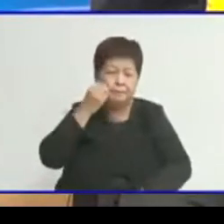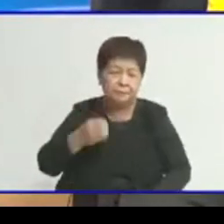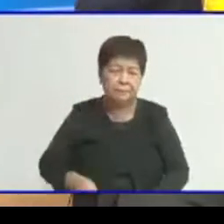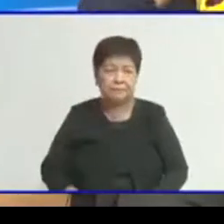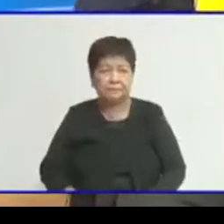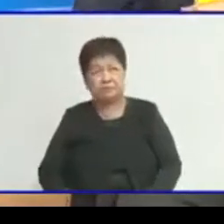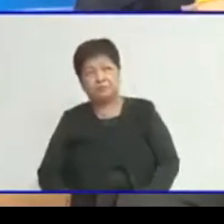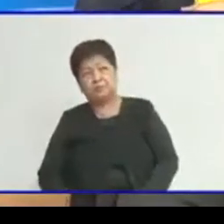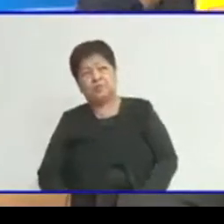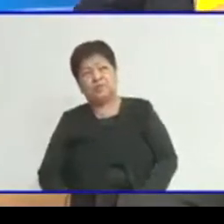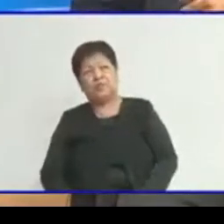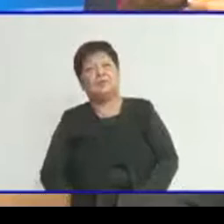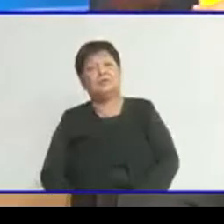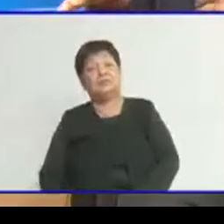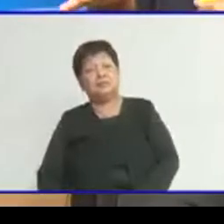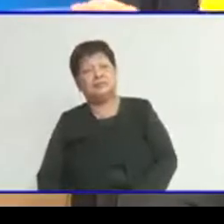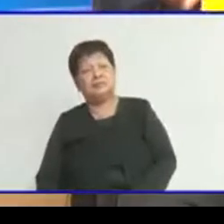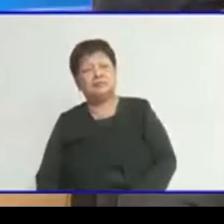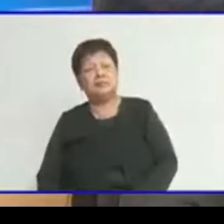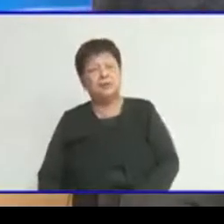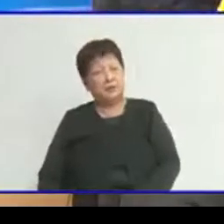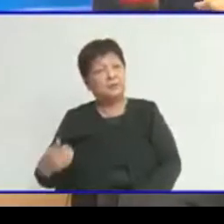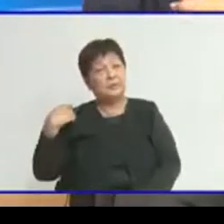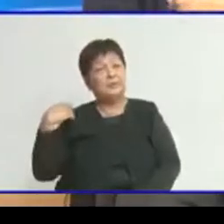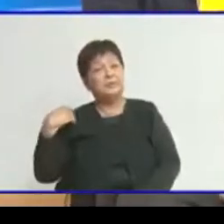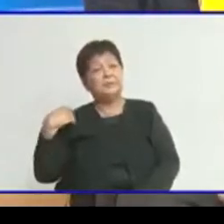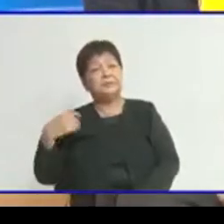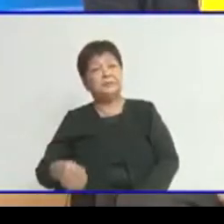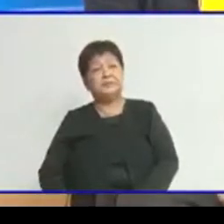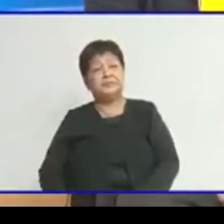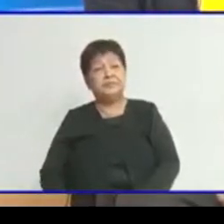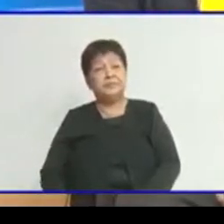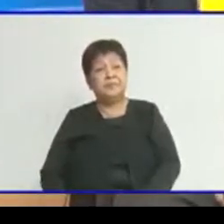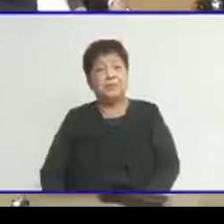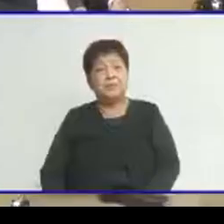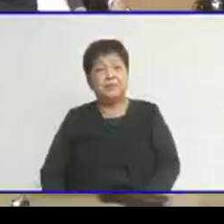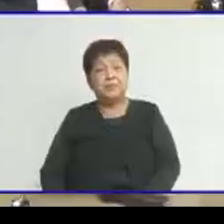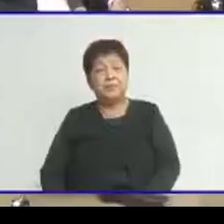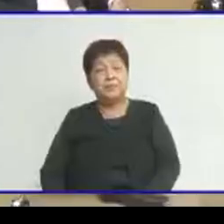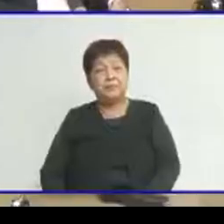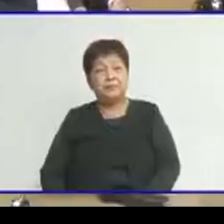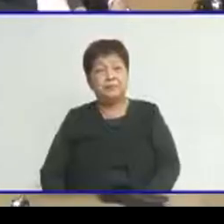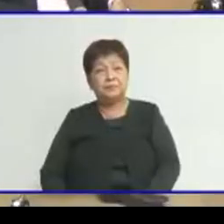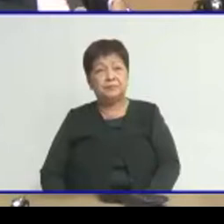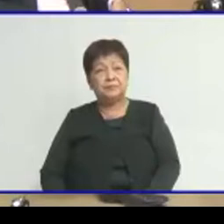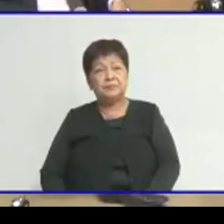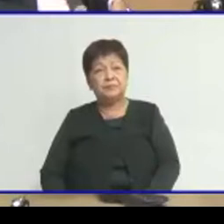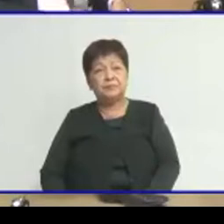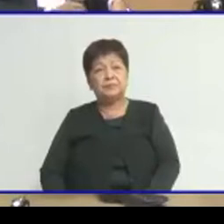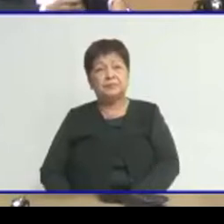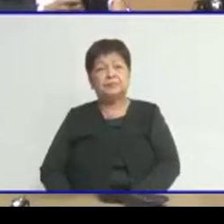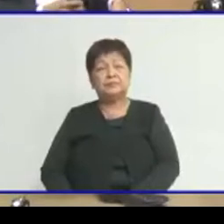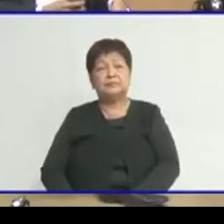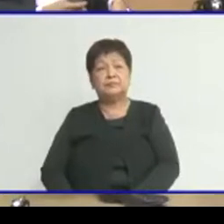นึ่งสองสามสี่ก็ว่าไปแต่รับพิจารณาการตัวก็ปล่อยตัวก็มีมาตรการปกติ They are placed in the IDC. This is